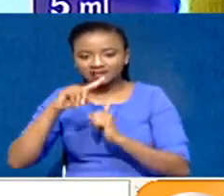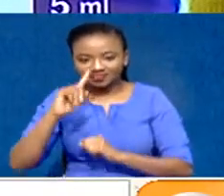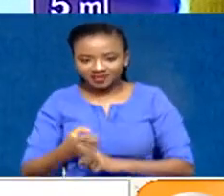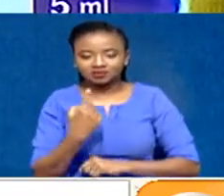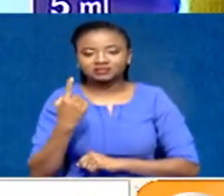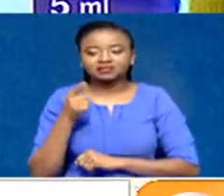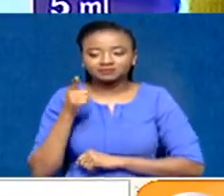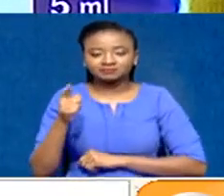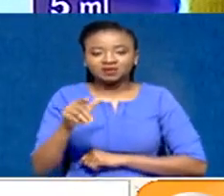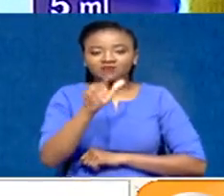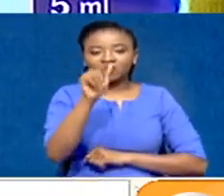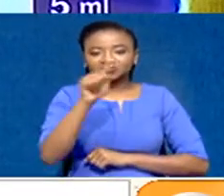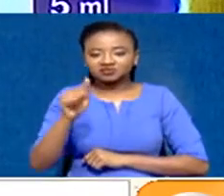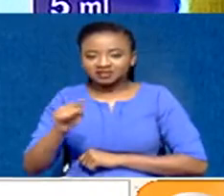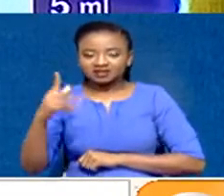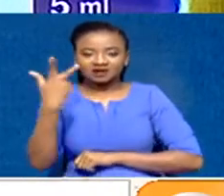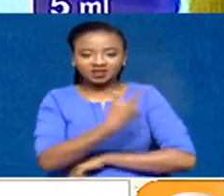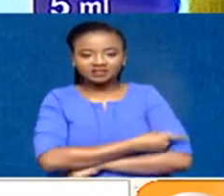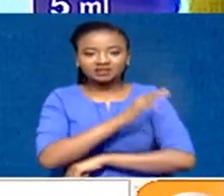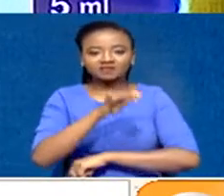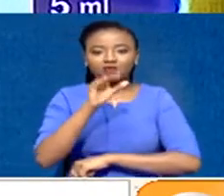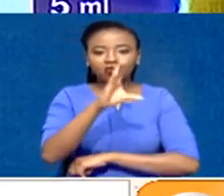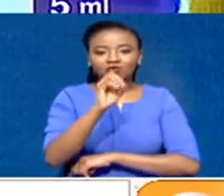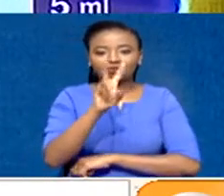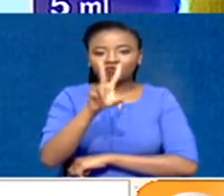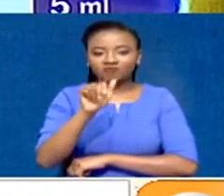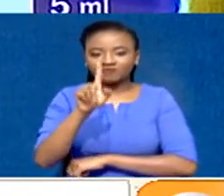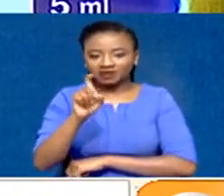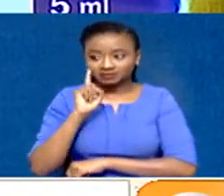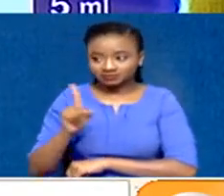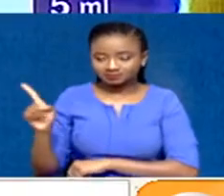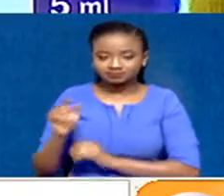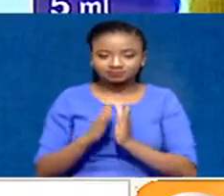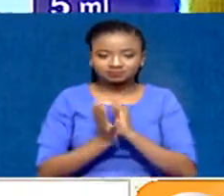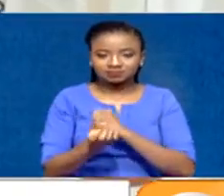765,600 za chanjo AstraZeneca kutoka mpango wa COVAX. Raquel Mwigai na taarifa zaidi.